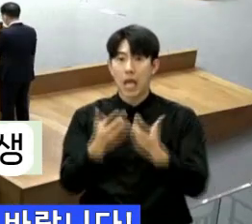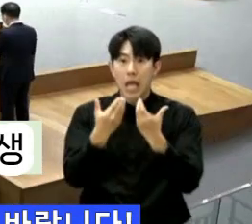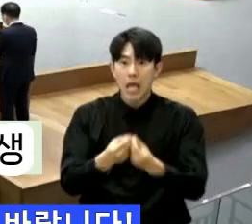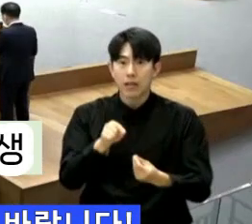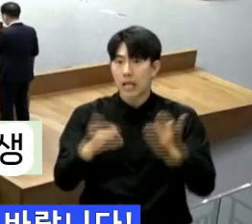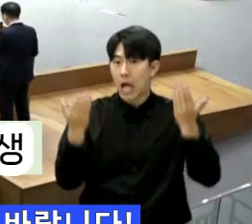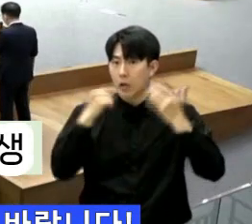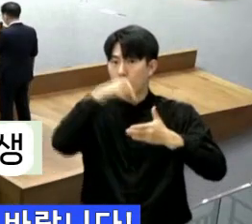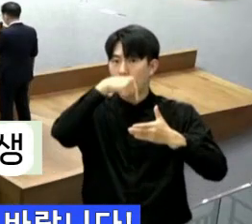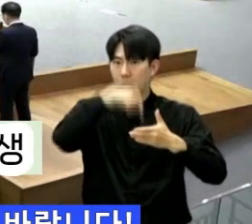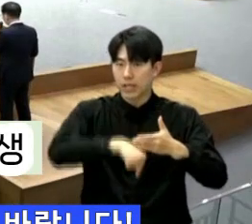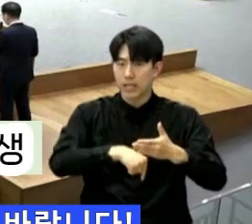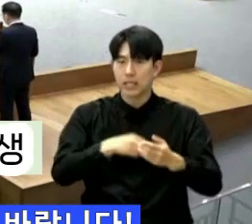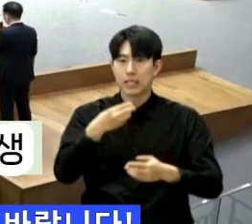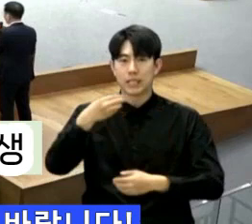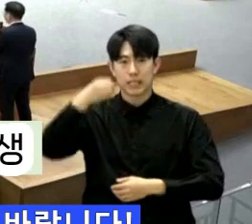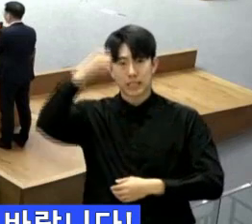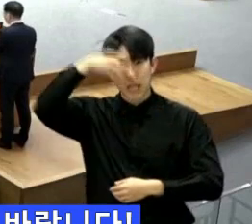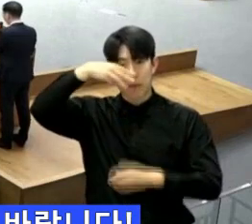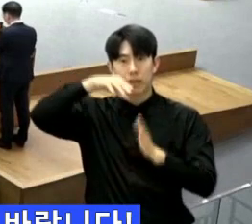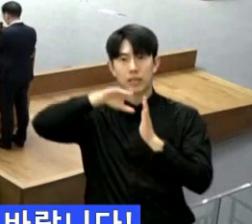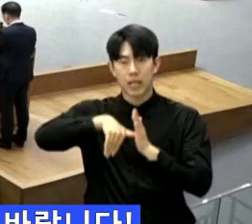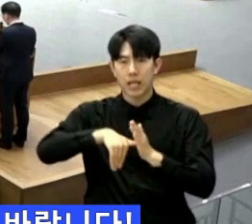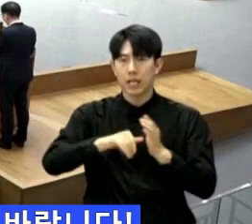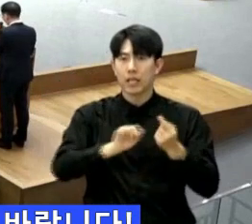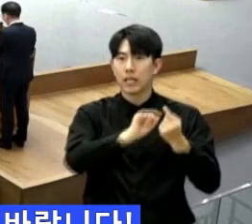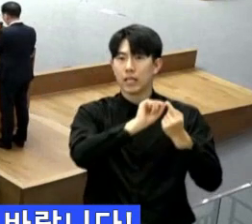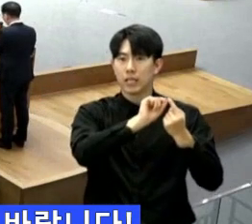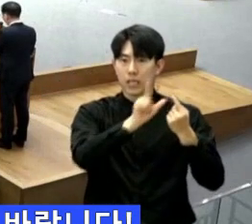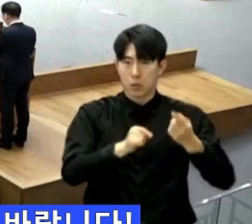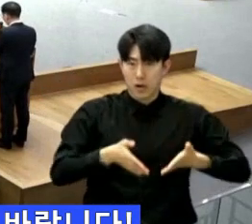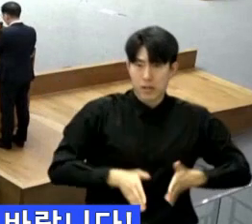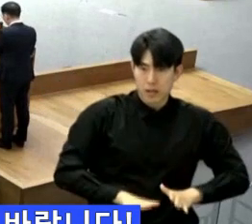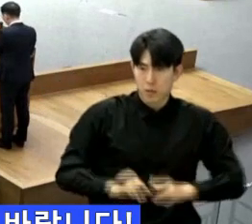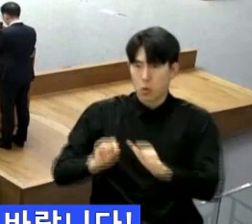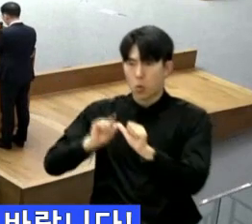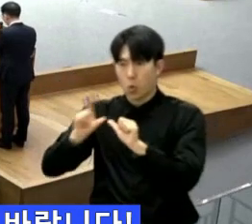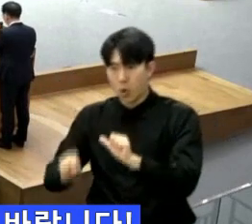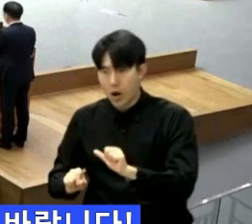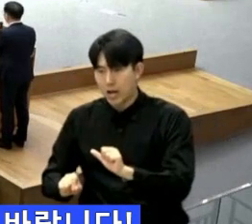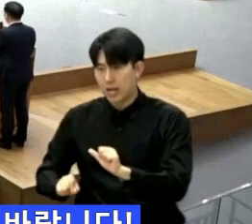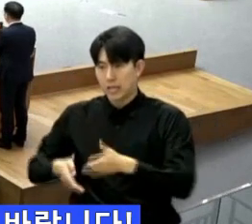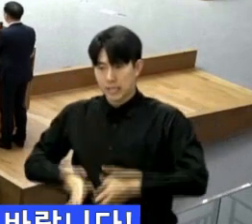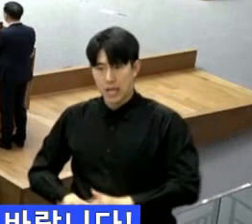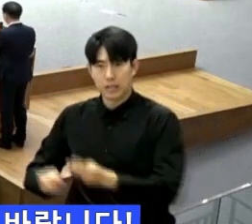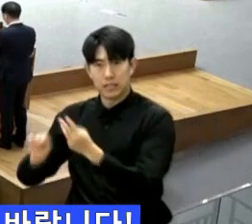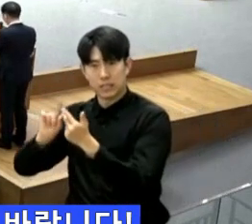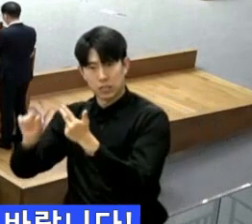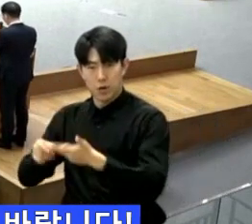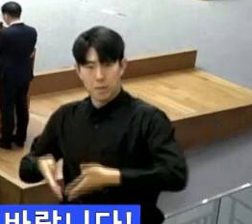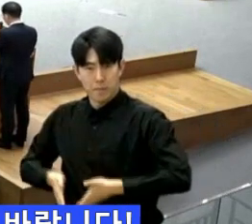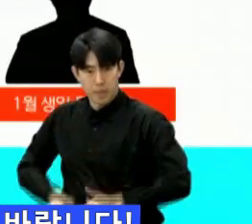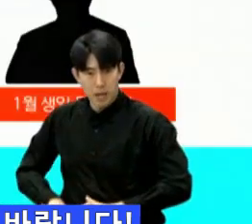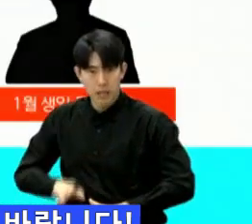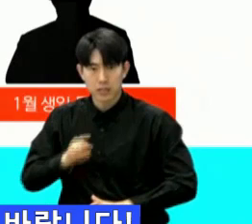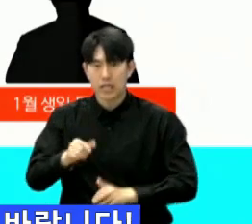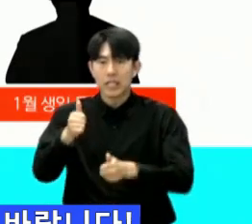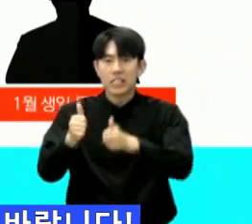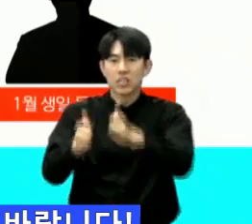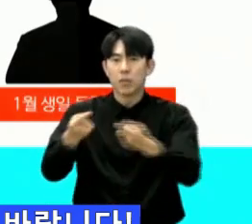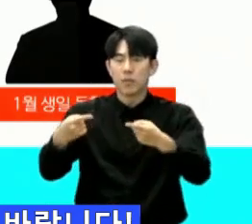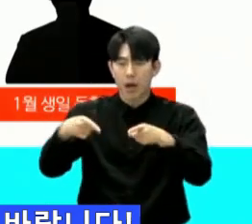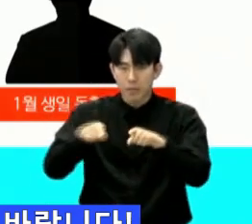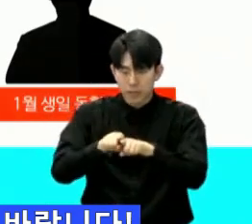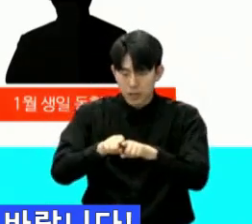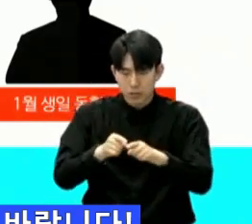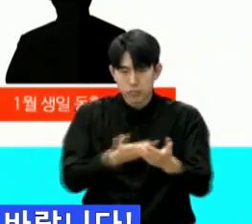학교의 경찰사무행정과 3학년에 1월생 동현이, 5월생 태휘, 10월생 종현이가 순경 공채시험을 함께